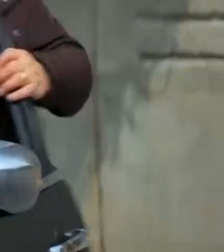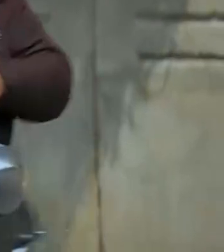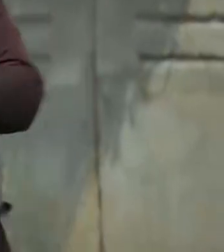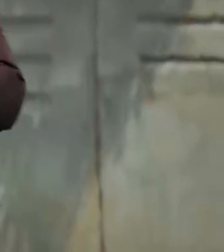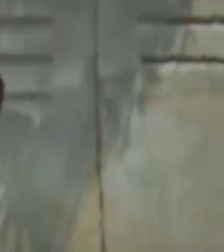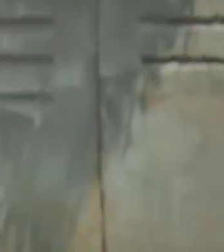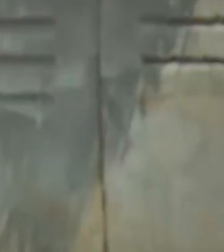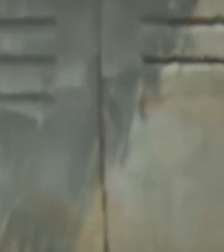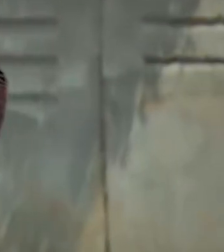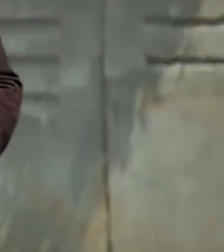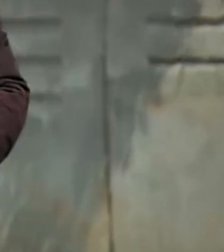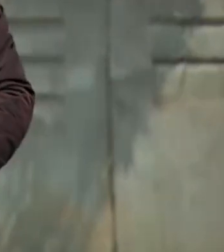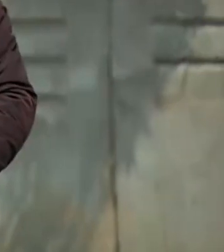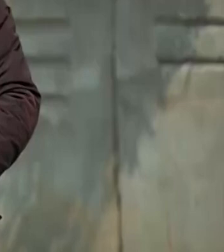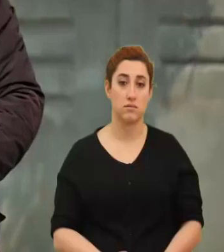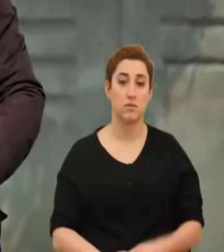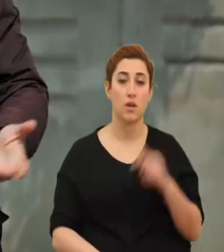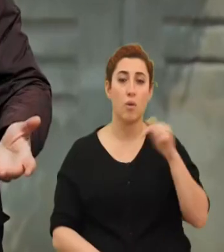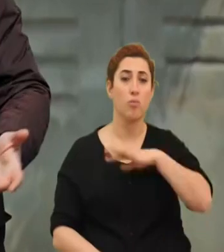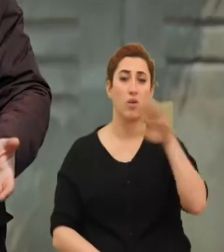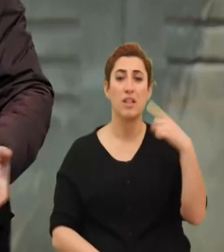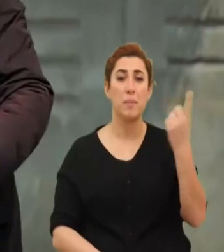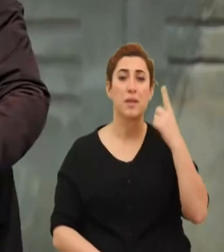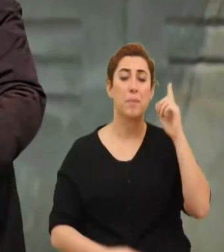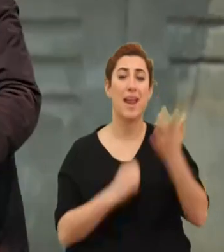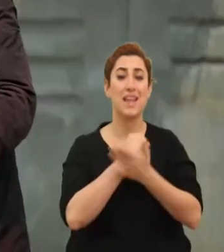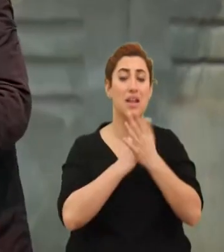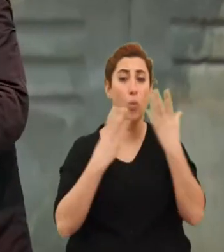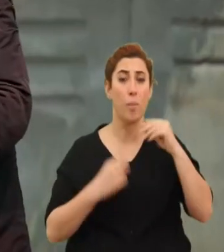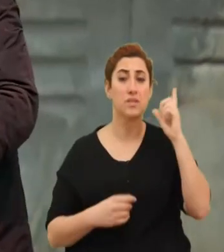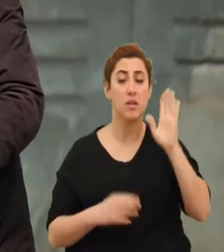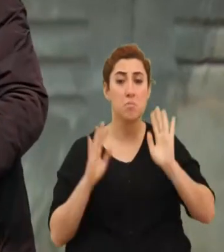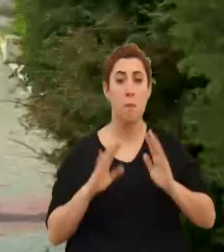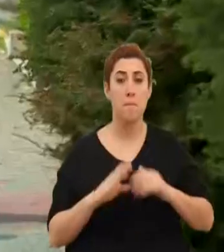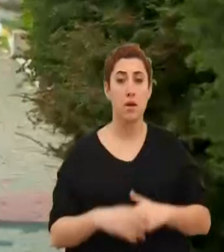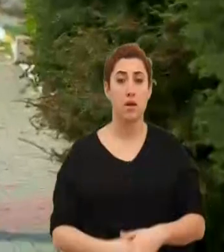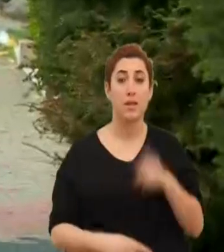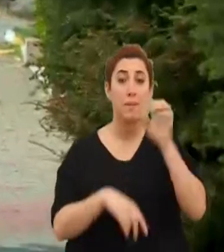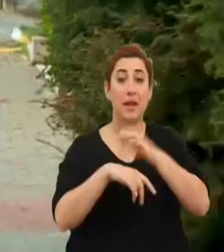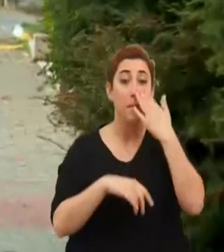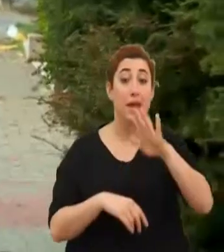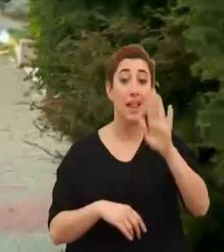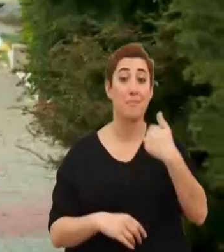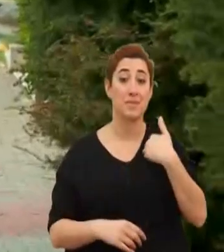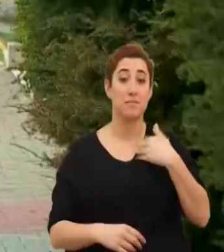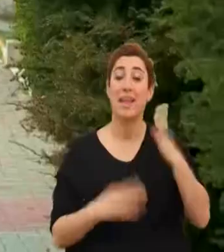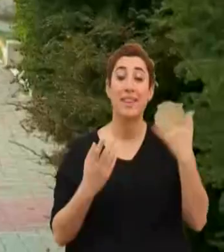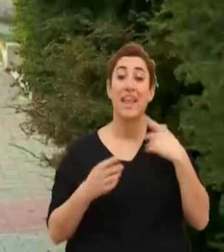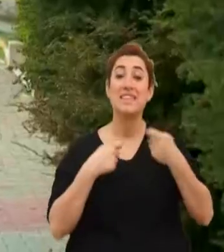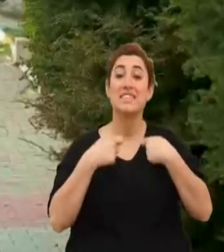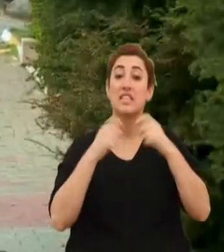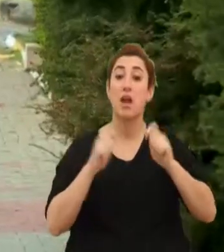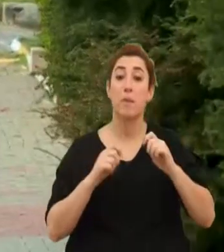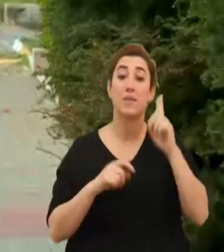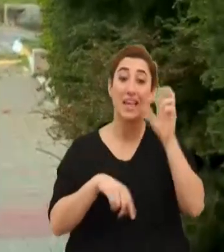İndi aracından. Ya buralarda bir yerde bir eczane olacaktı ama. Ya bir dakika bekler misin beni? Ya ne kadar